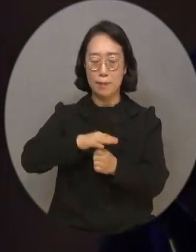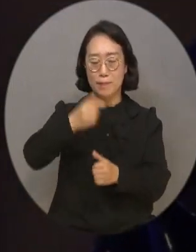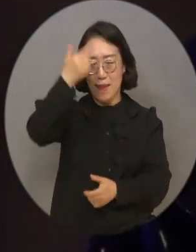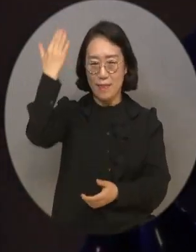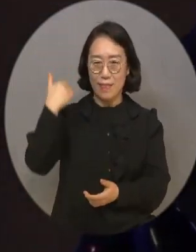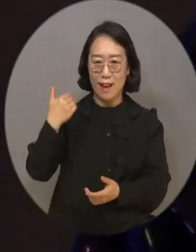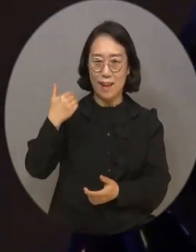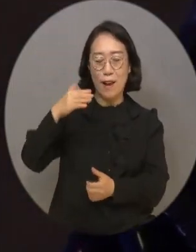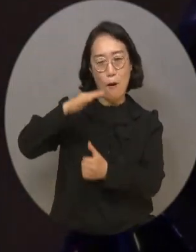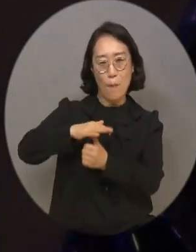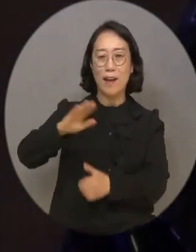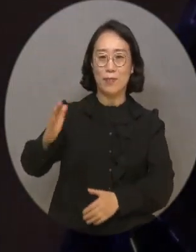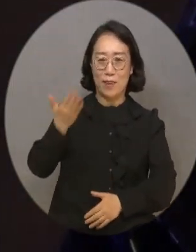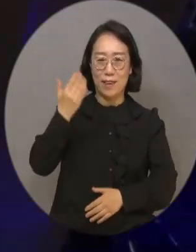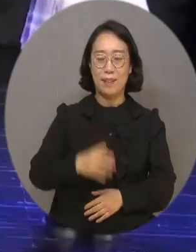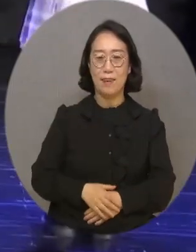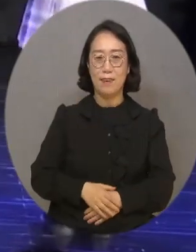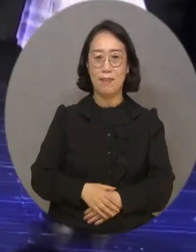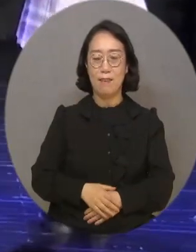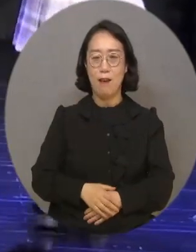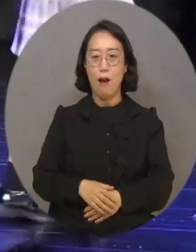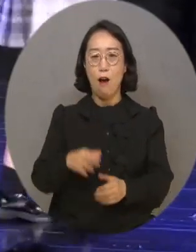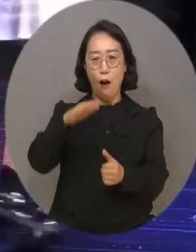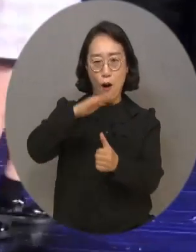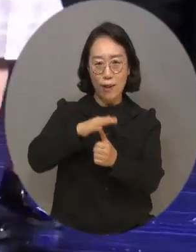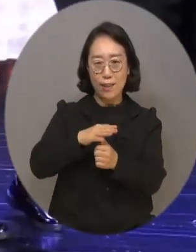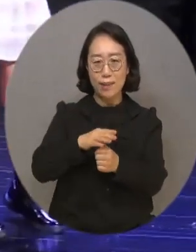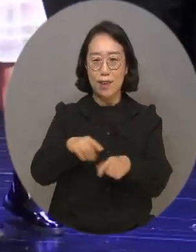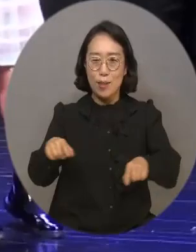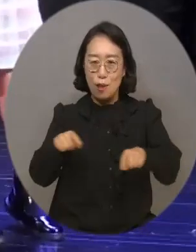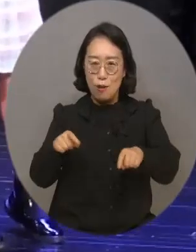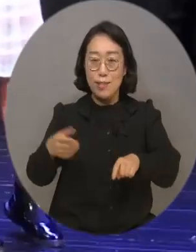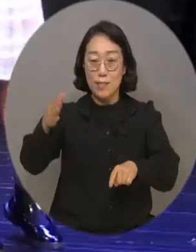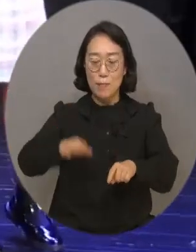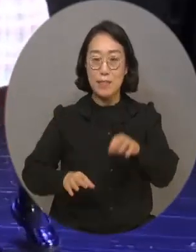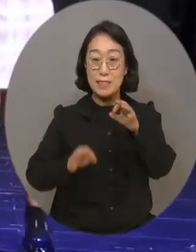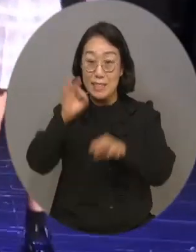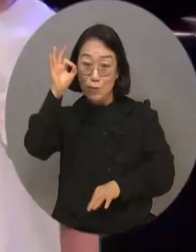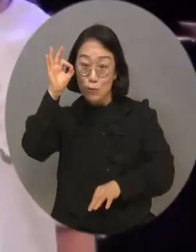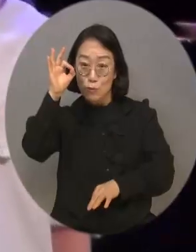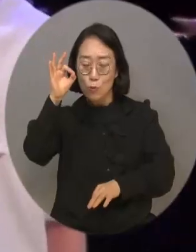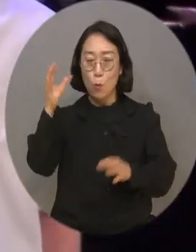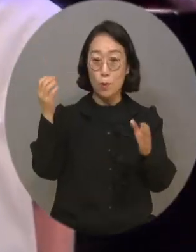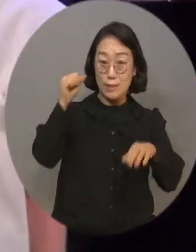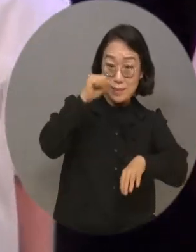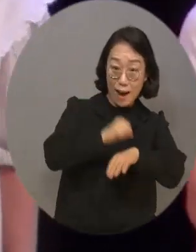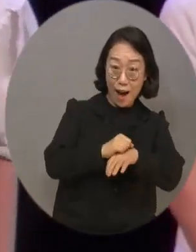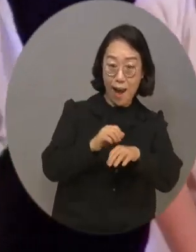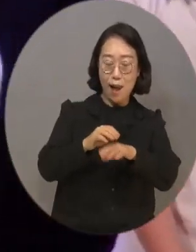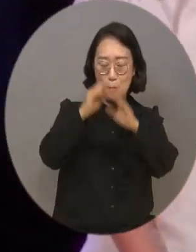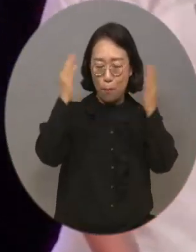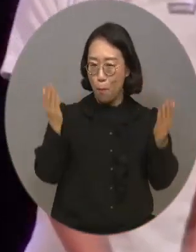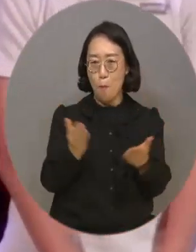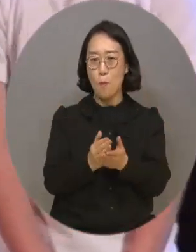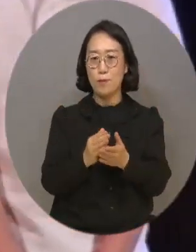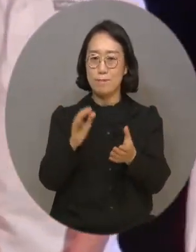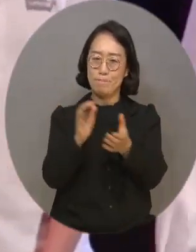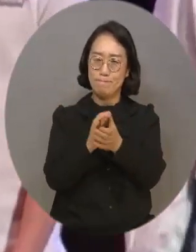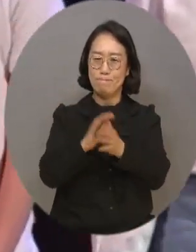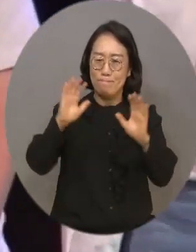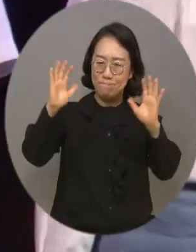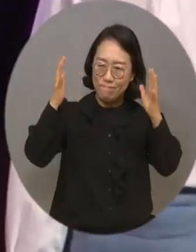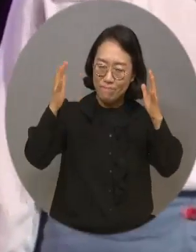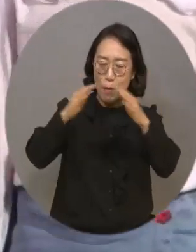떨리는 마음으로 무대에 섰을 어린이들의 완벽한 공연도 실수의 순간도 관람객들의 뜨거운 격려로